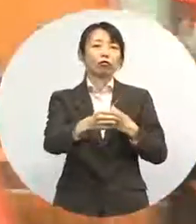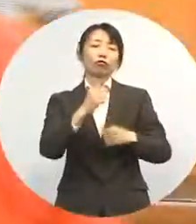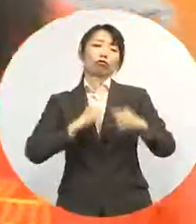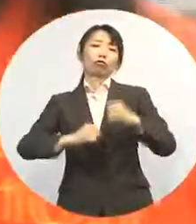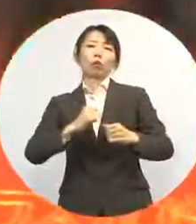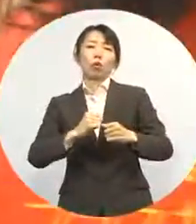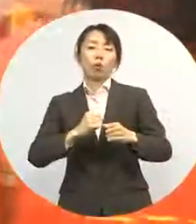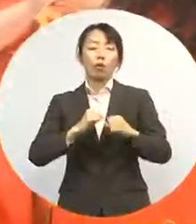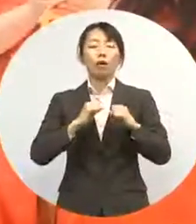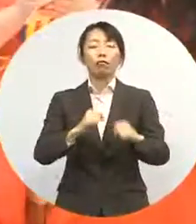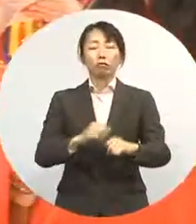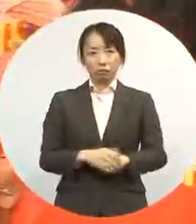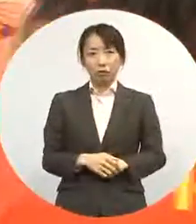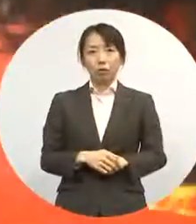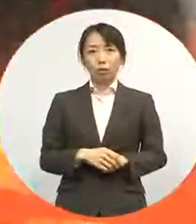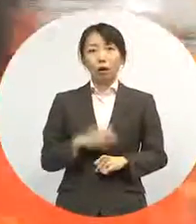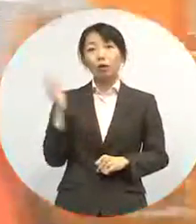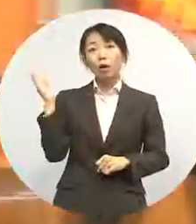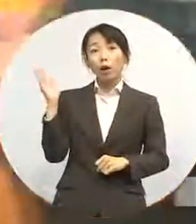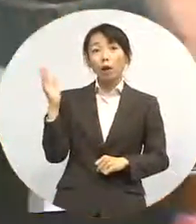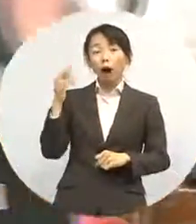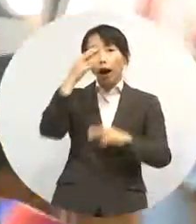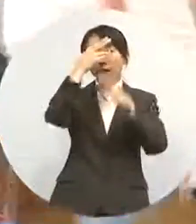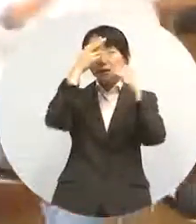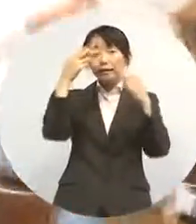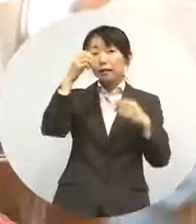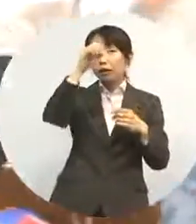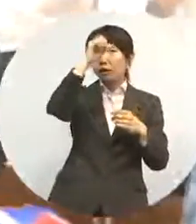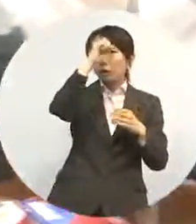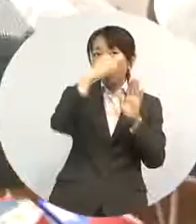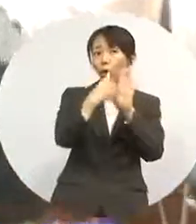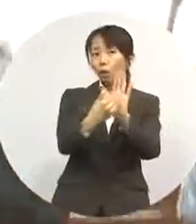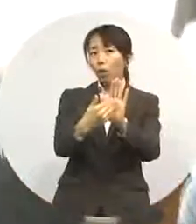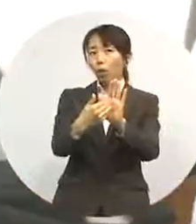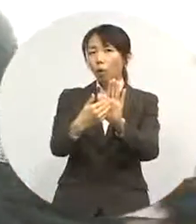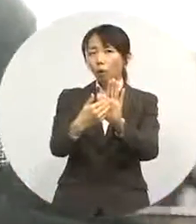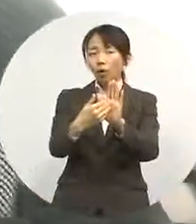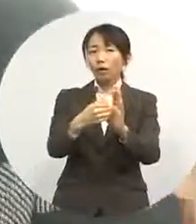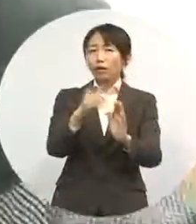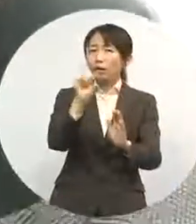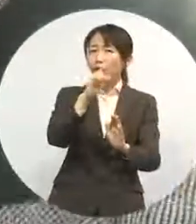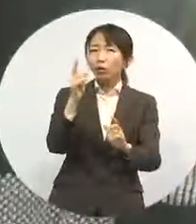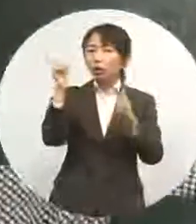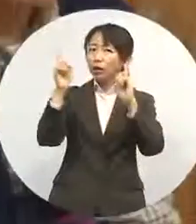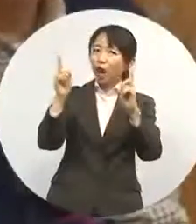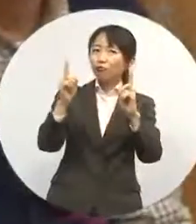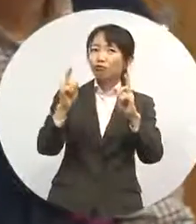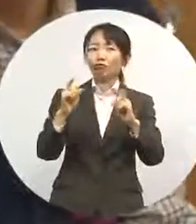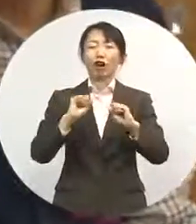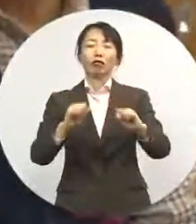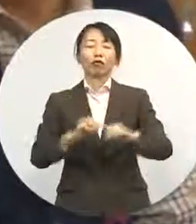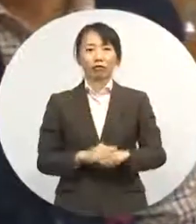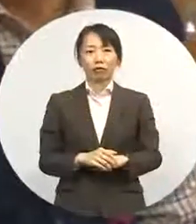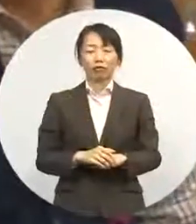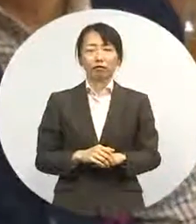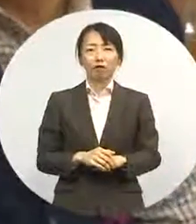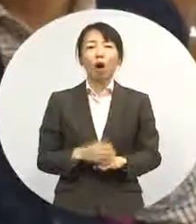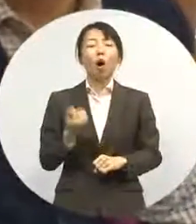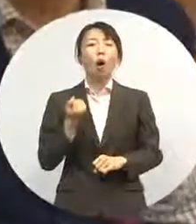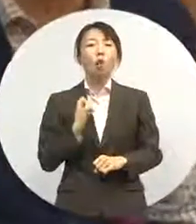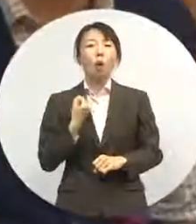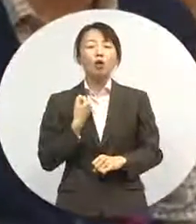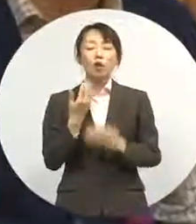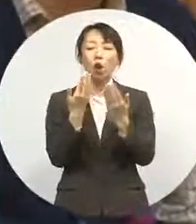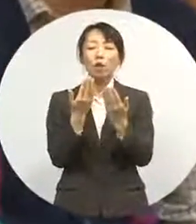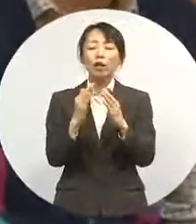またこちらでは認知症予防のため、さまざまなゲームで楽しんでいるみたいですよ。 面白勉強会